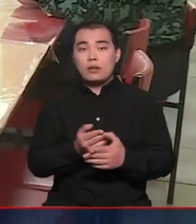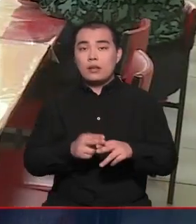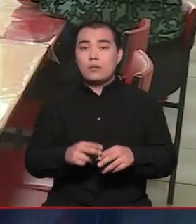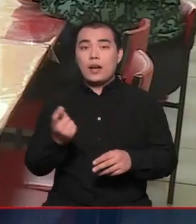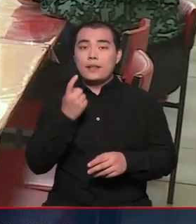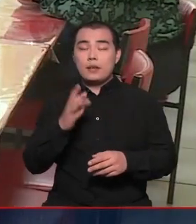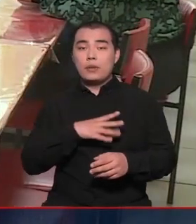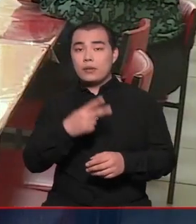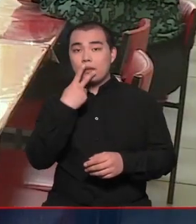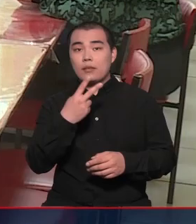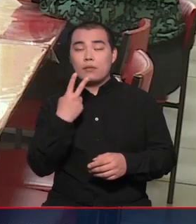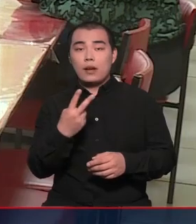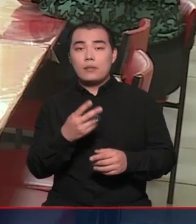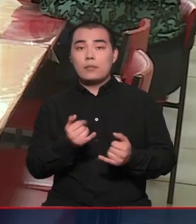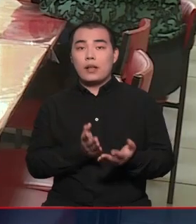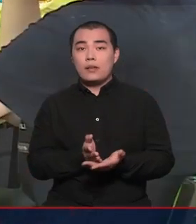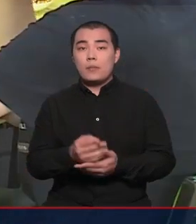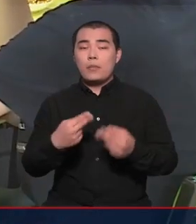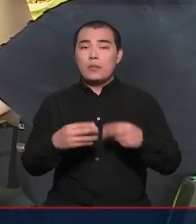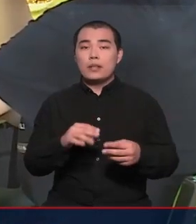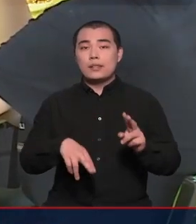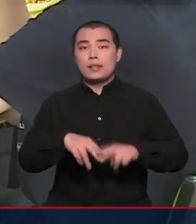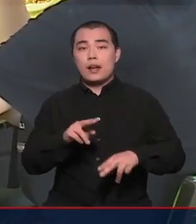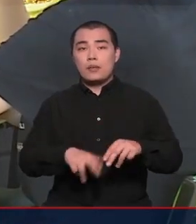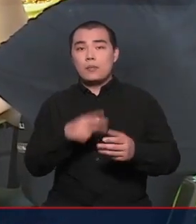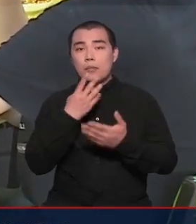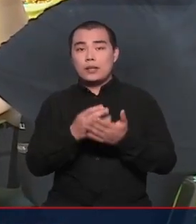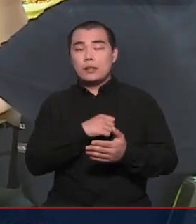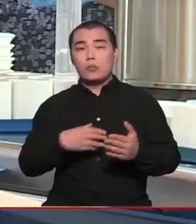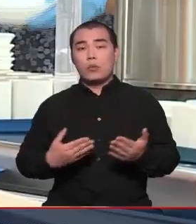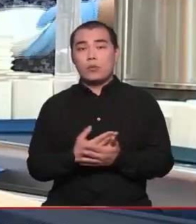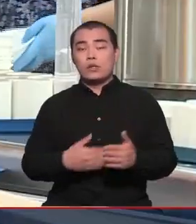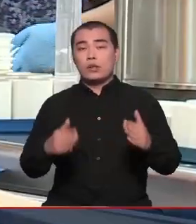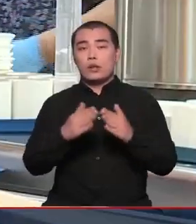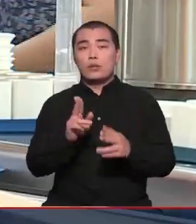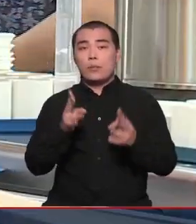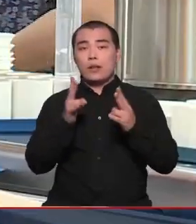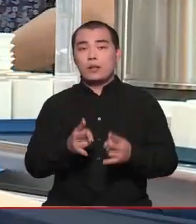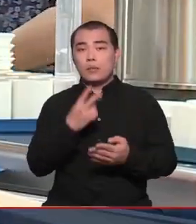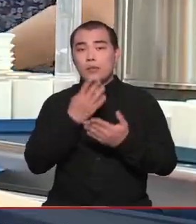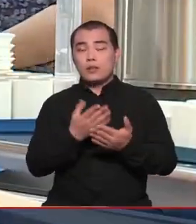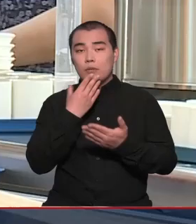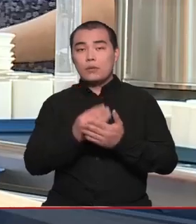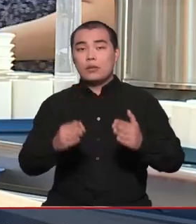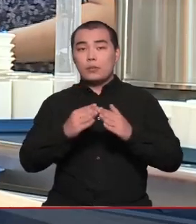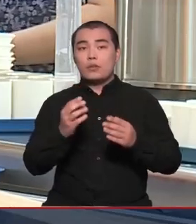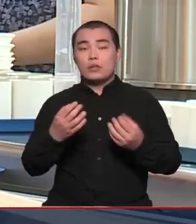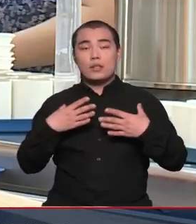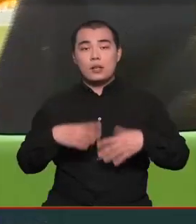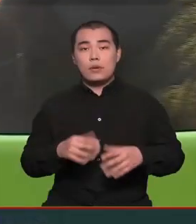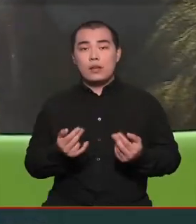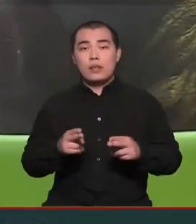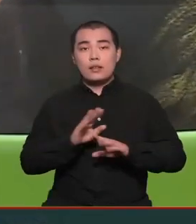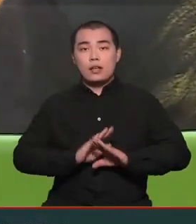владельцев предусмотрено два варианта – покупка или строительство нового жилья. Пострадавшие, кто не имел своего имущества, также не